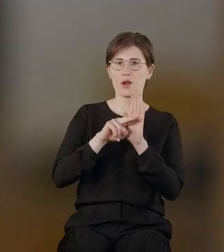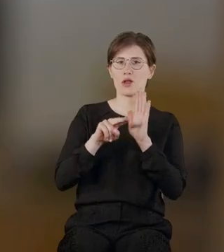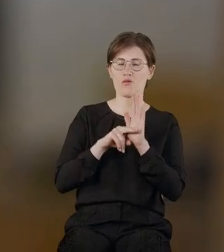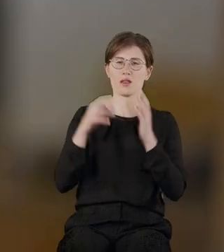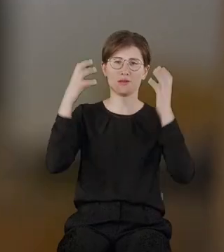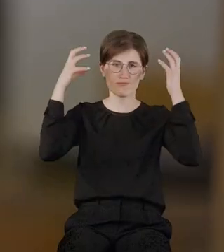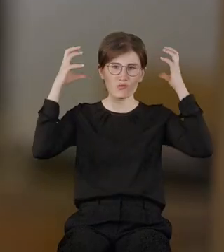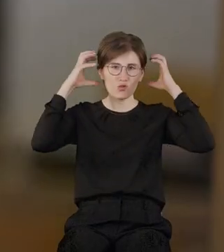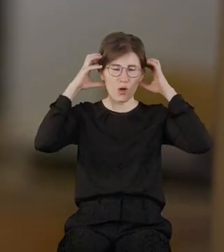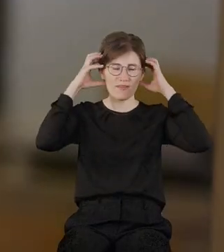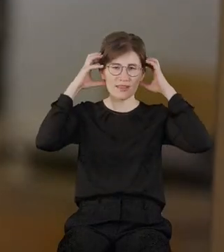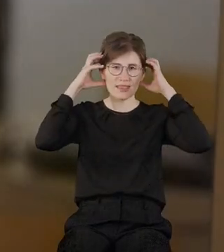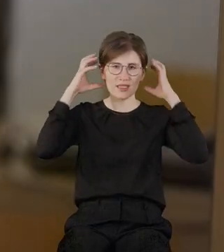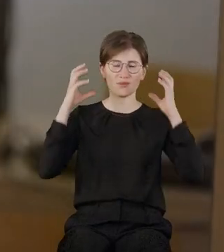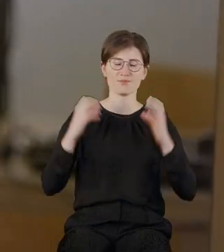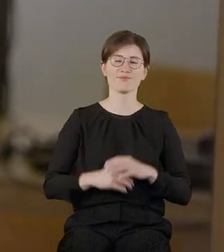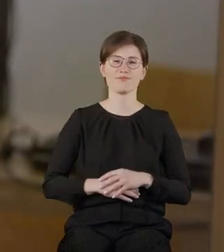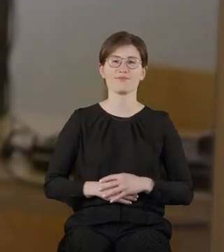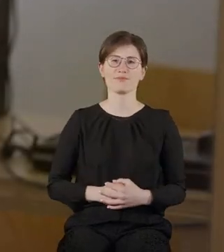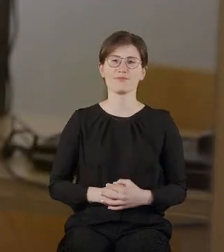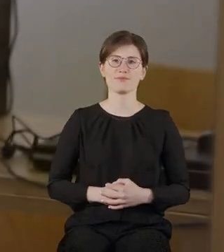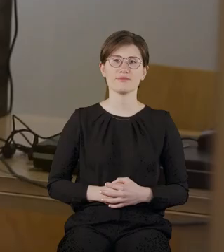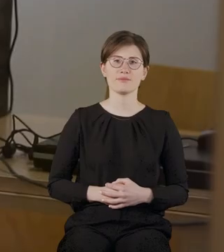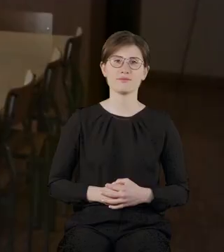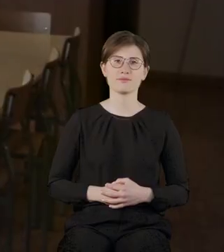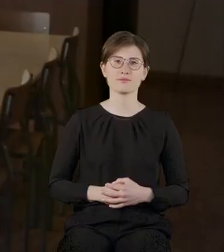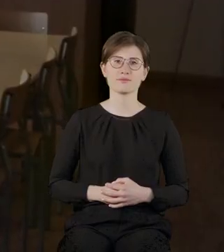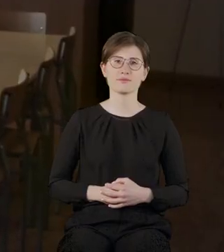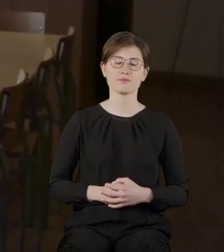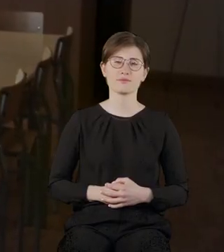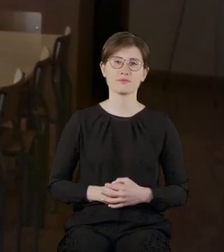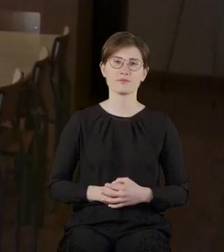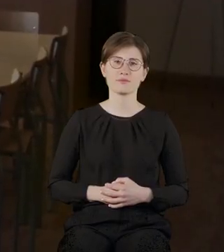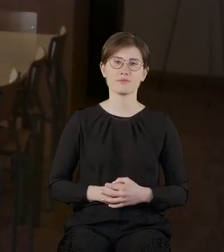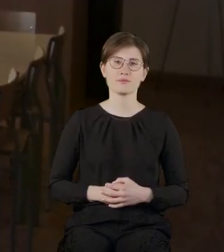i oczywiście słuchawki oraz nagłośnienie.